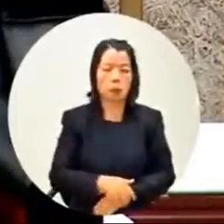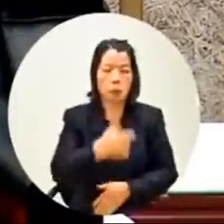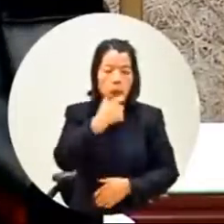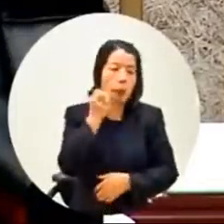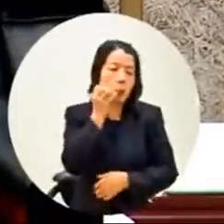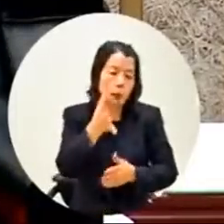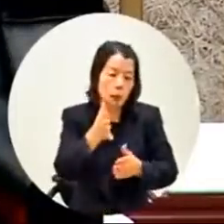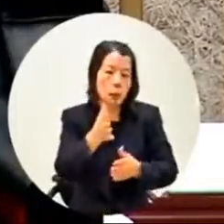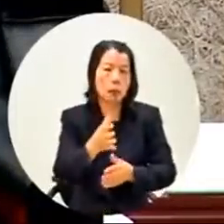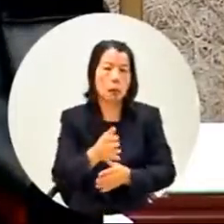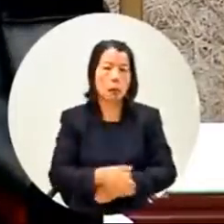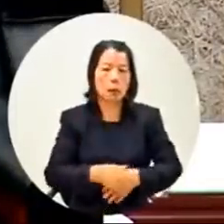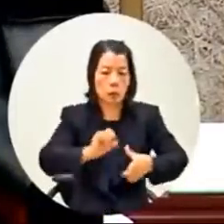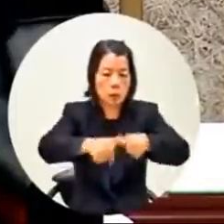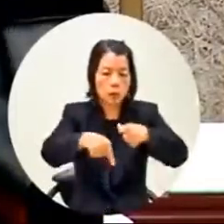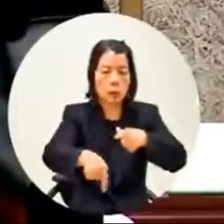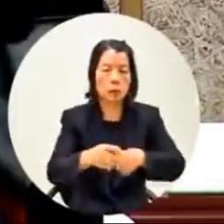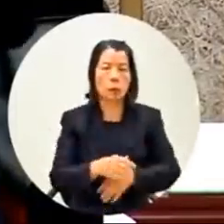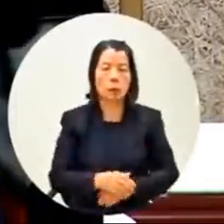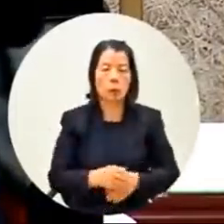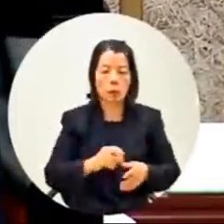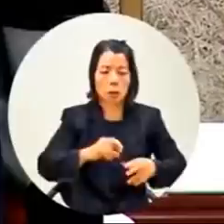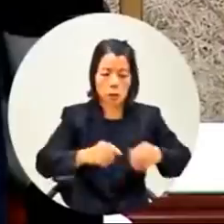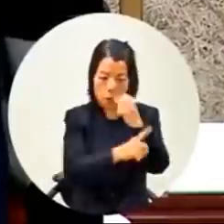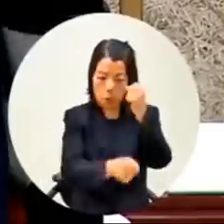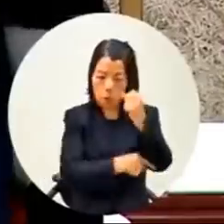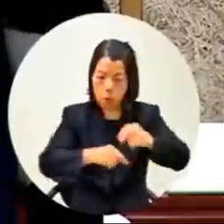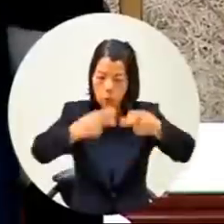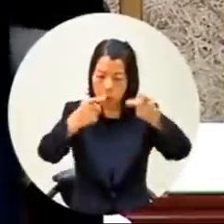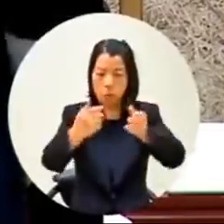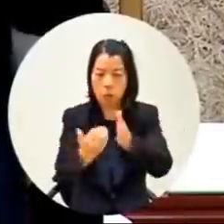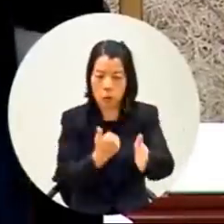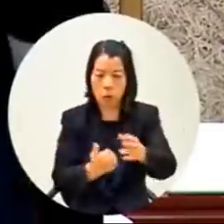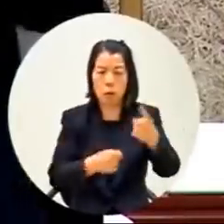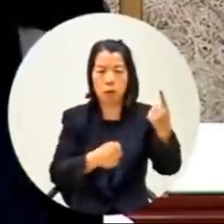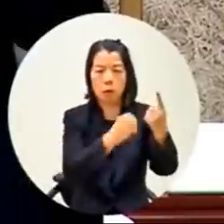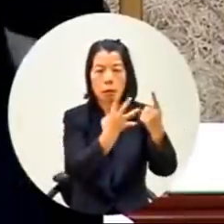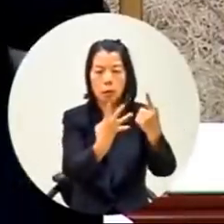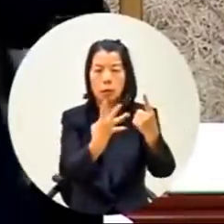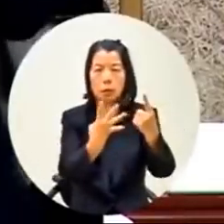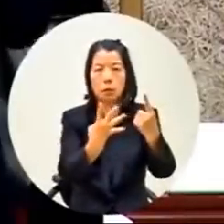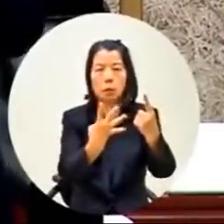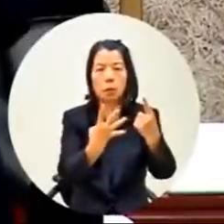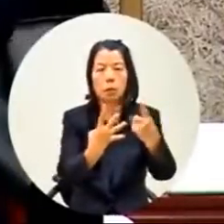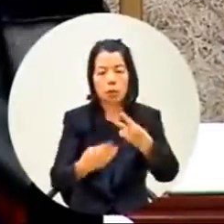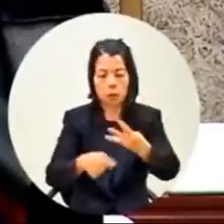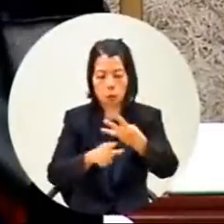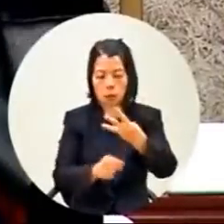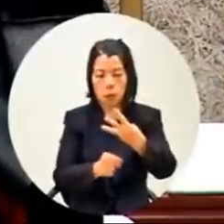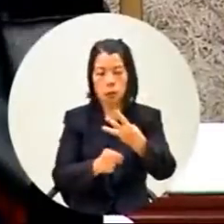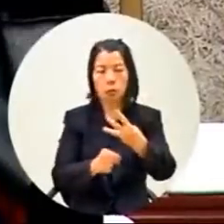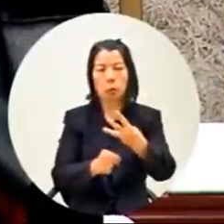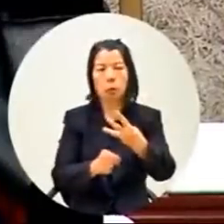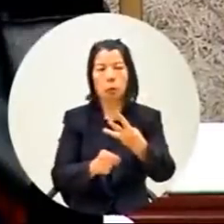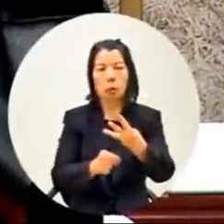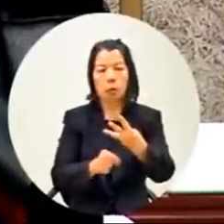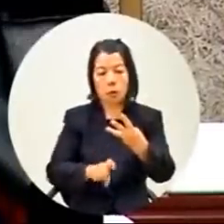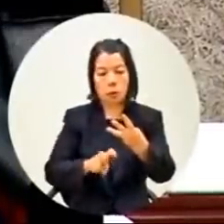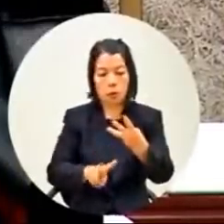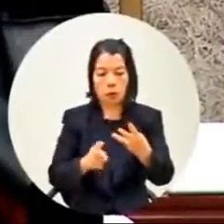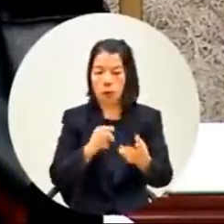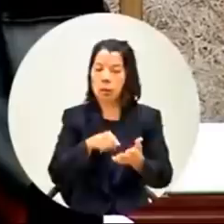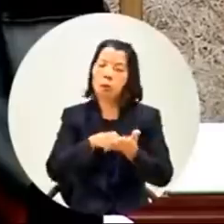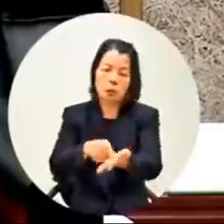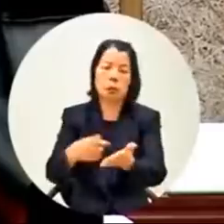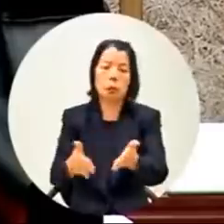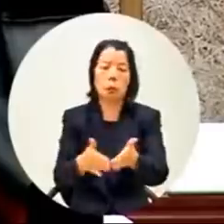是在修法前104年3月2号就已经丢进来，是用旧法而不是新